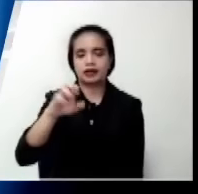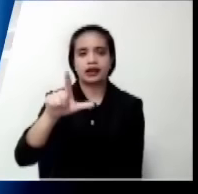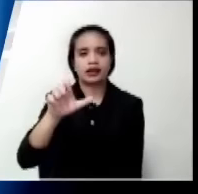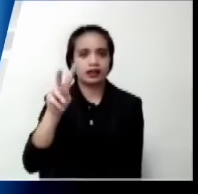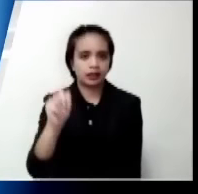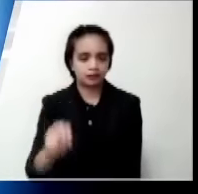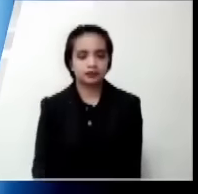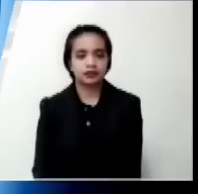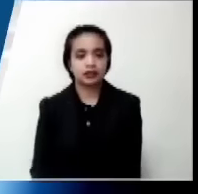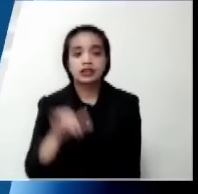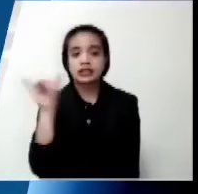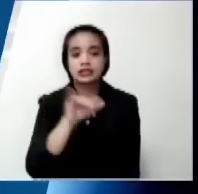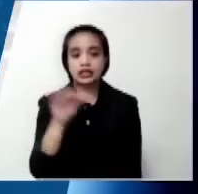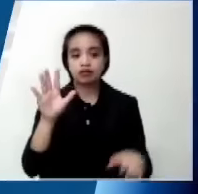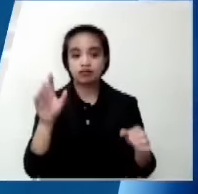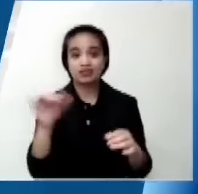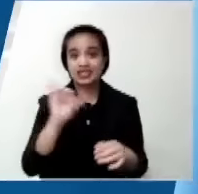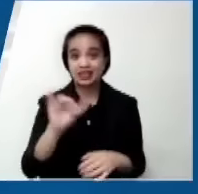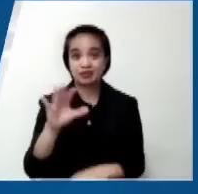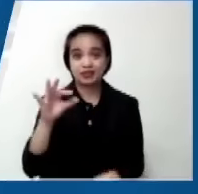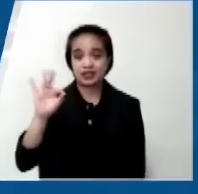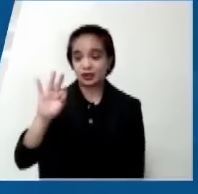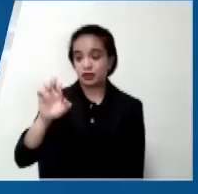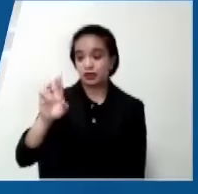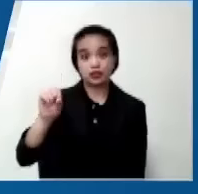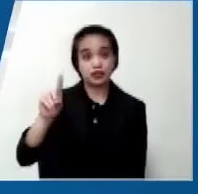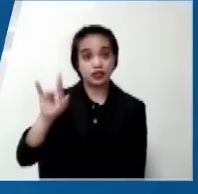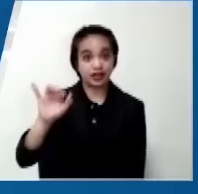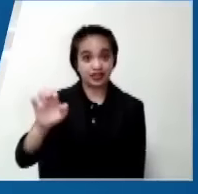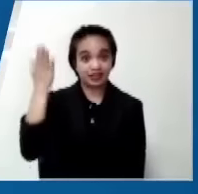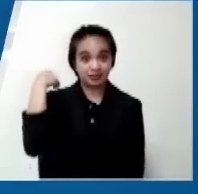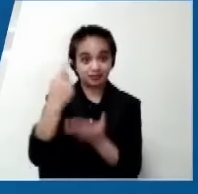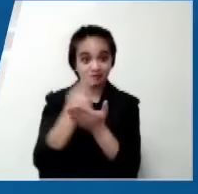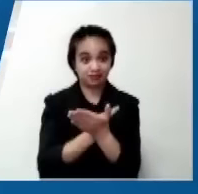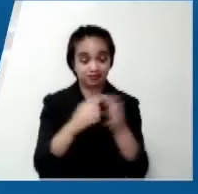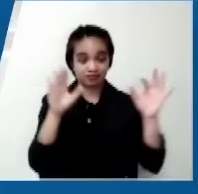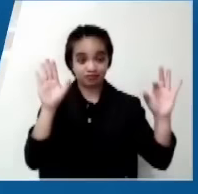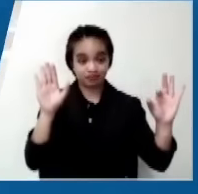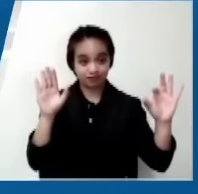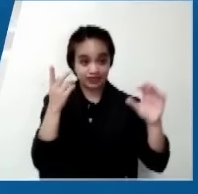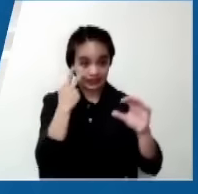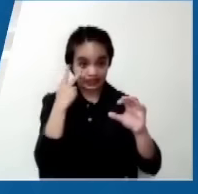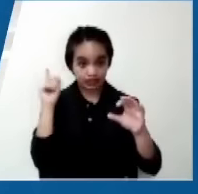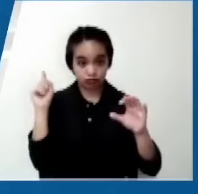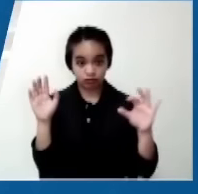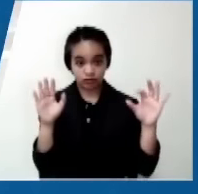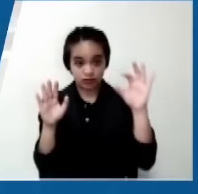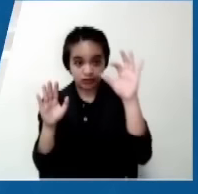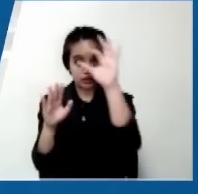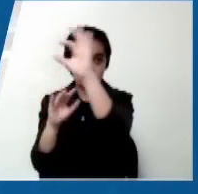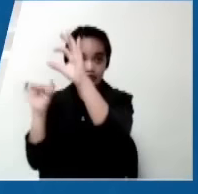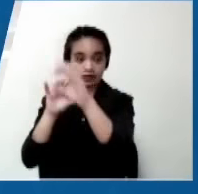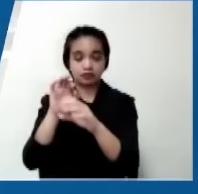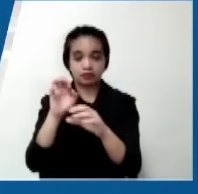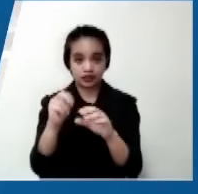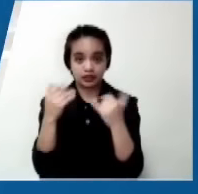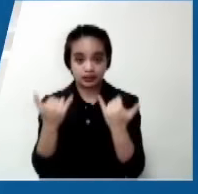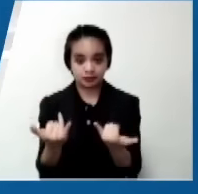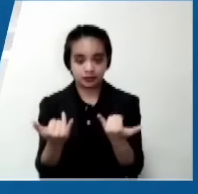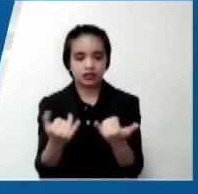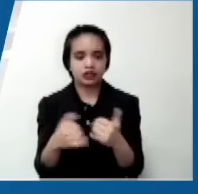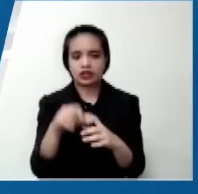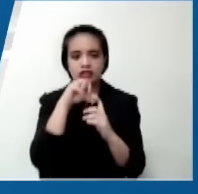po na naging track ng Bagyong Ferdy noong nakaraang linggo, sa may kanto lang po yan, dito po no, sa may gilid lamang o kanto ng ating PAR at hindi po